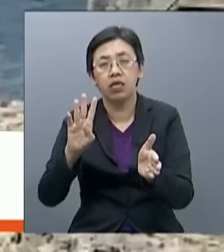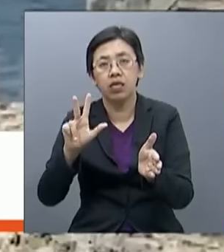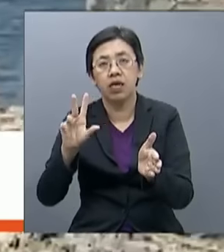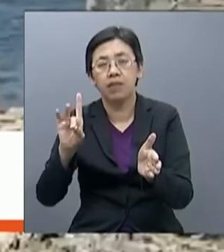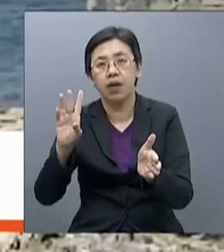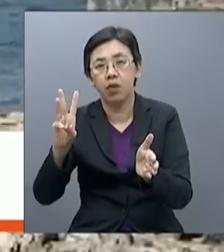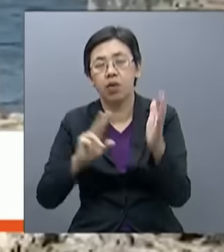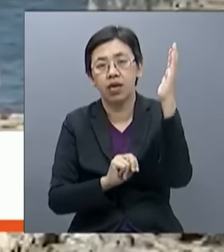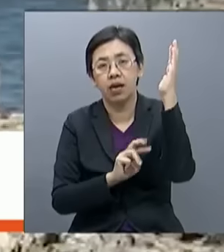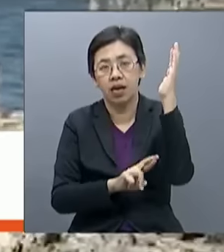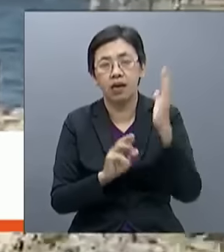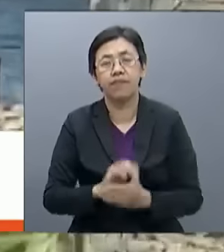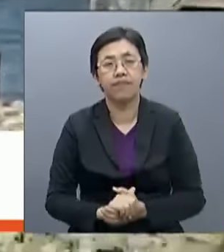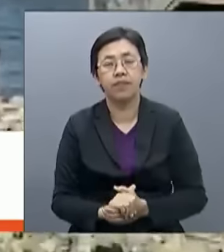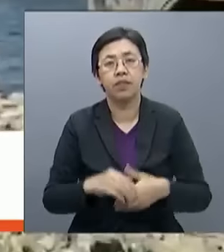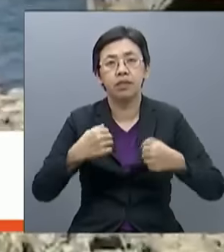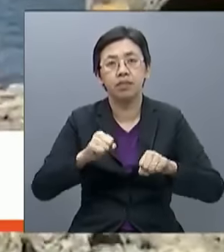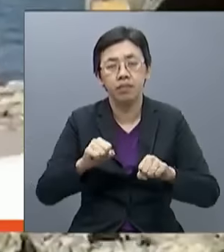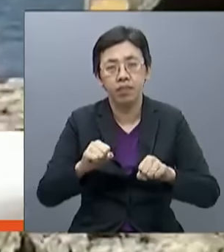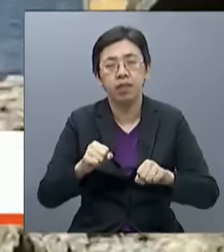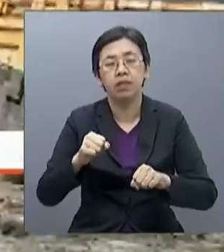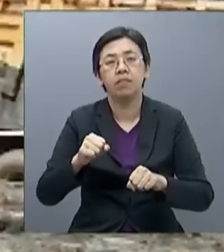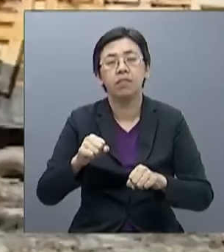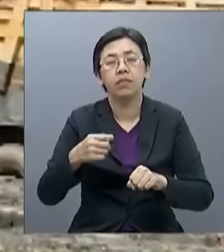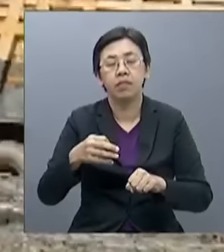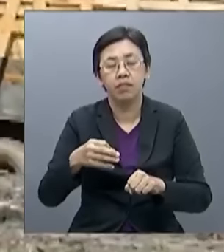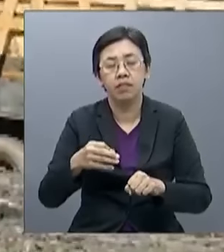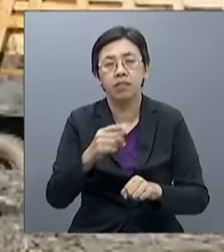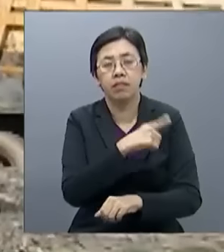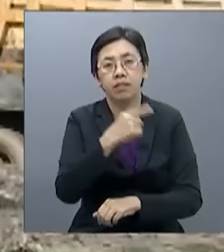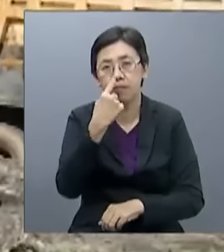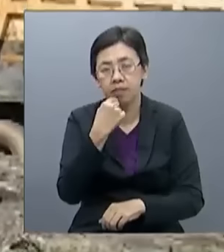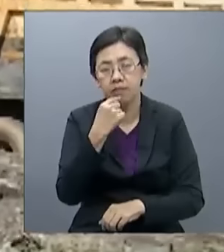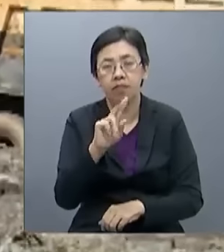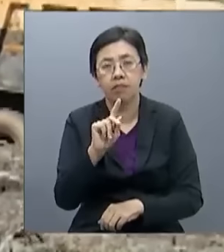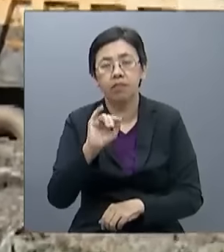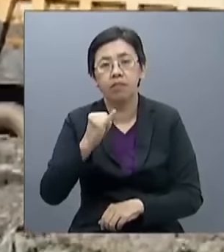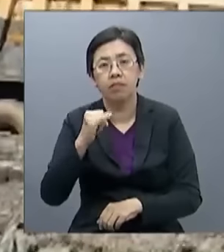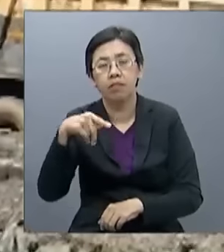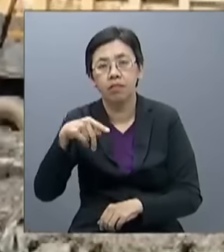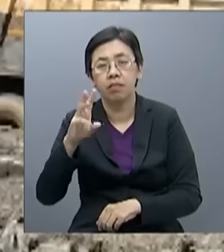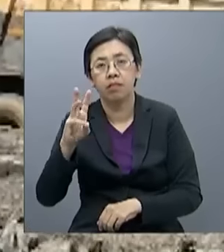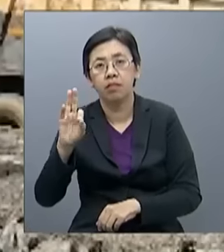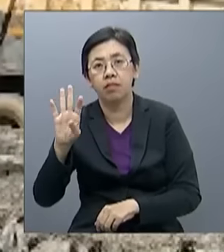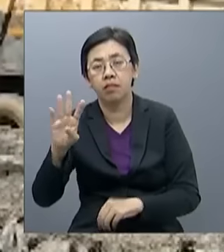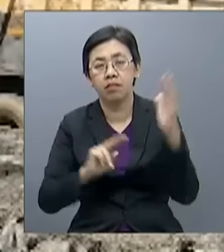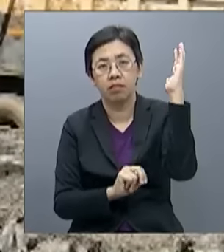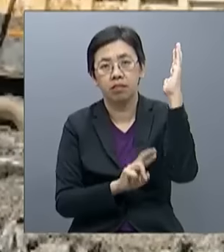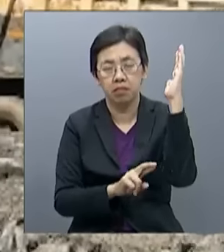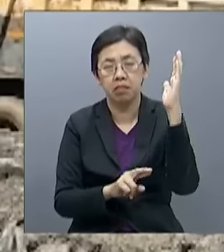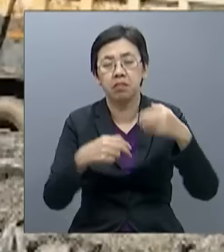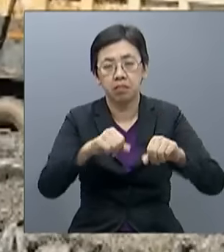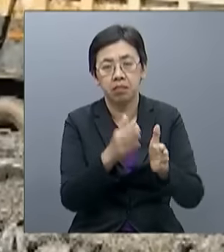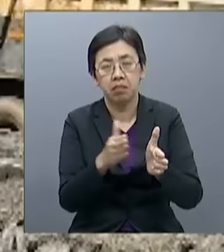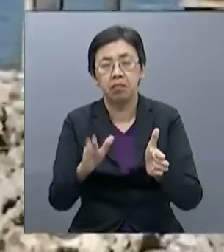4386นราธิวาสและรถจักรยานยนต์ยี่ห้อ Honda สีขาวแดงทะเบียนขอไข่จอจานพพาน694นราธิวาสค่ะโดย